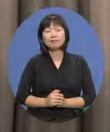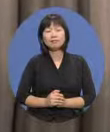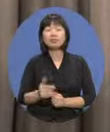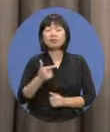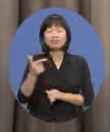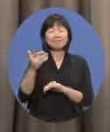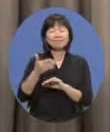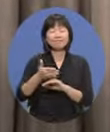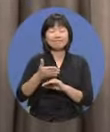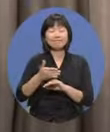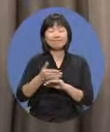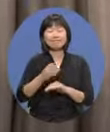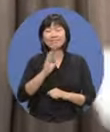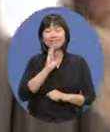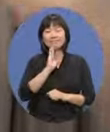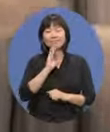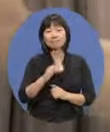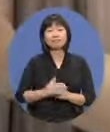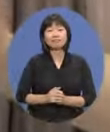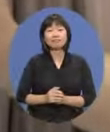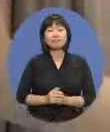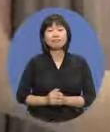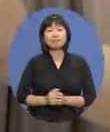너무 고맙지.